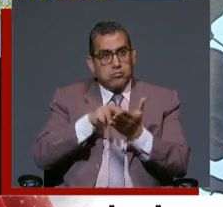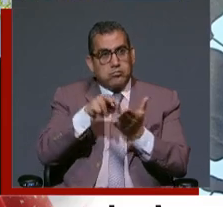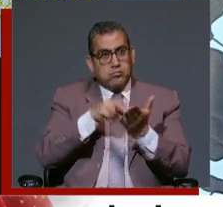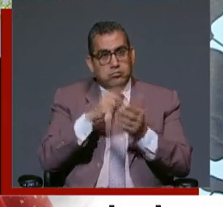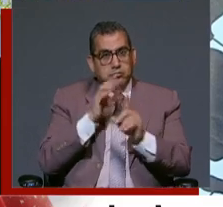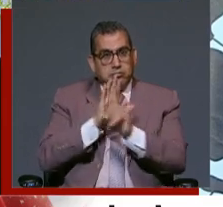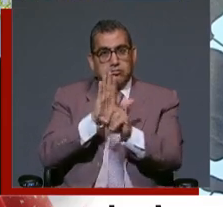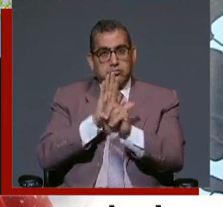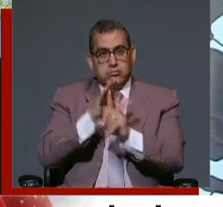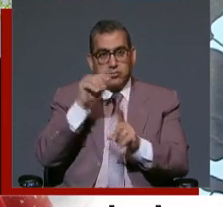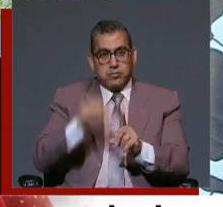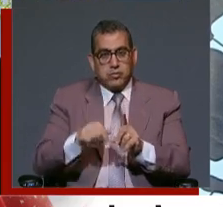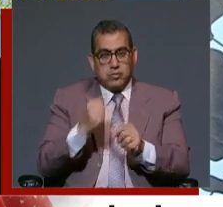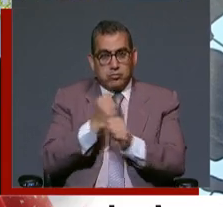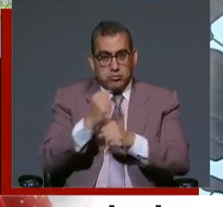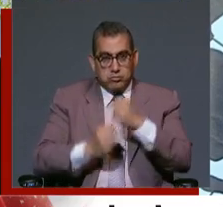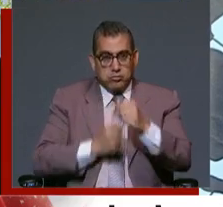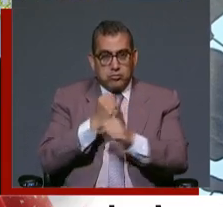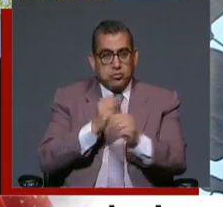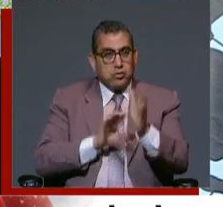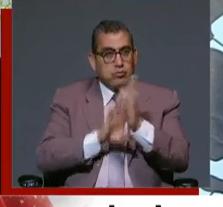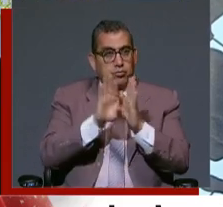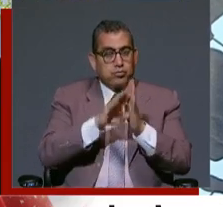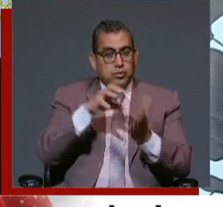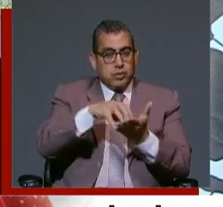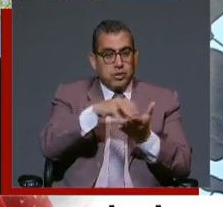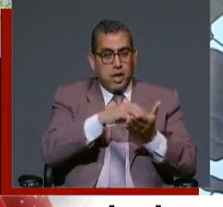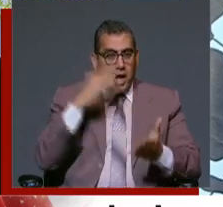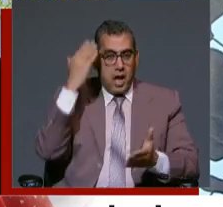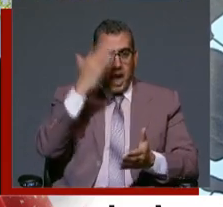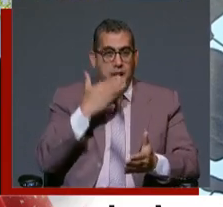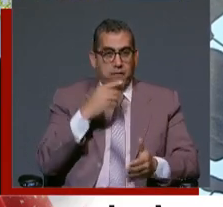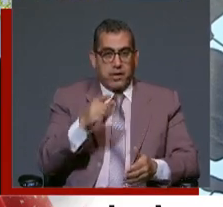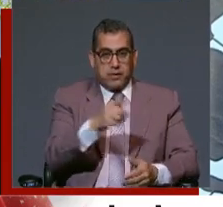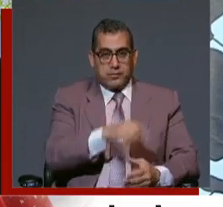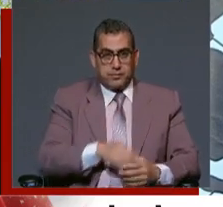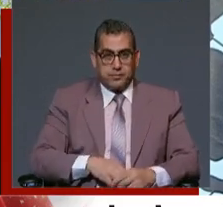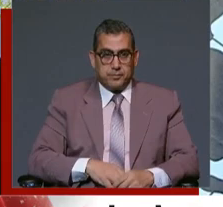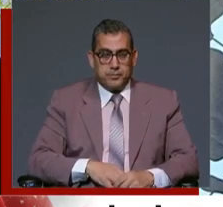الداعمة لجهود التنمية في جميع ربوع قارتنا الإفريقية.